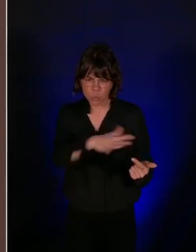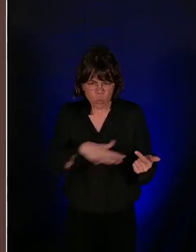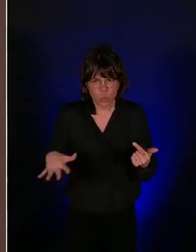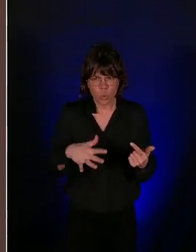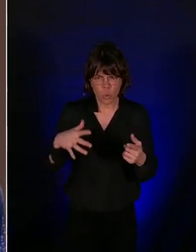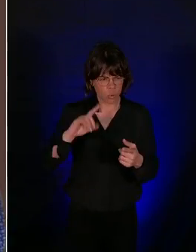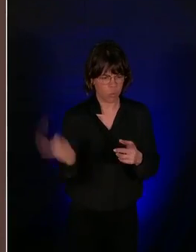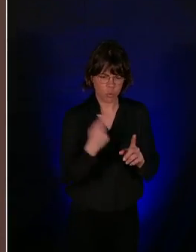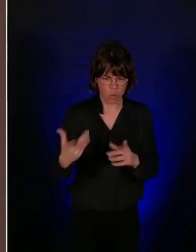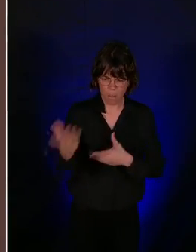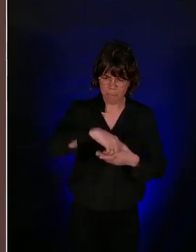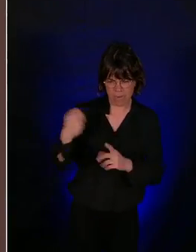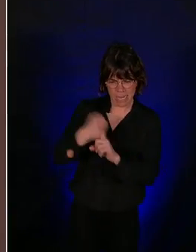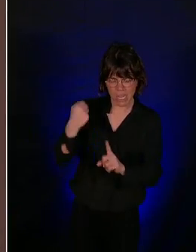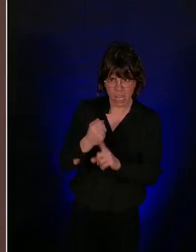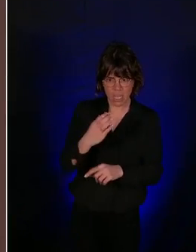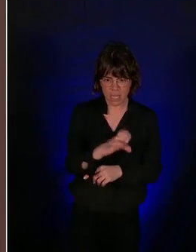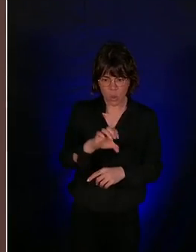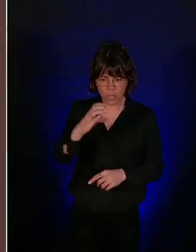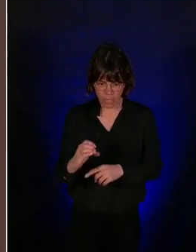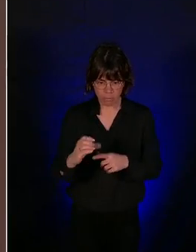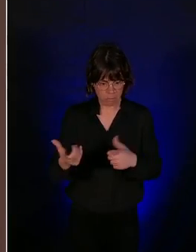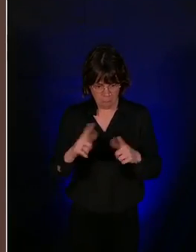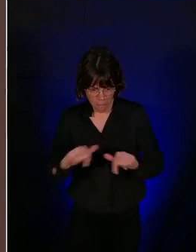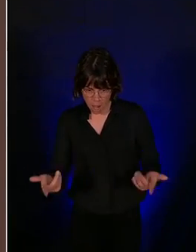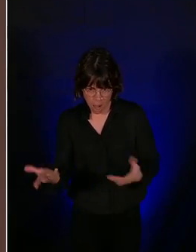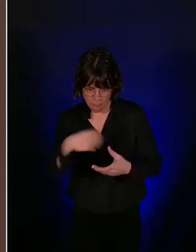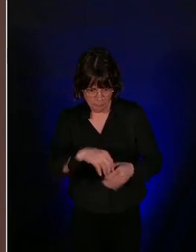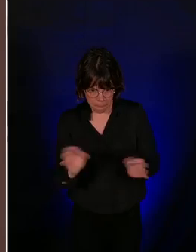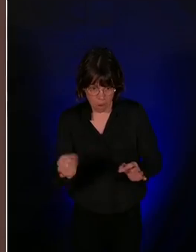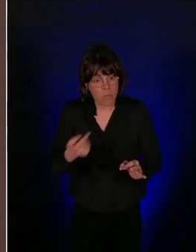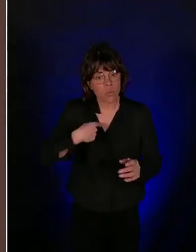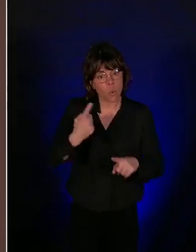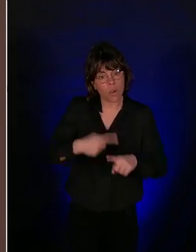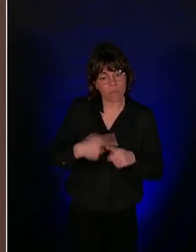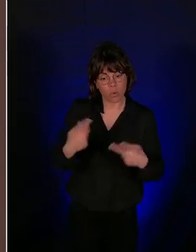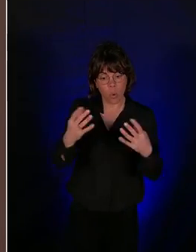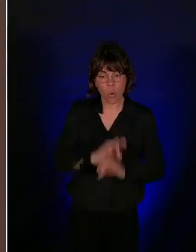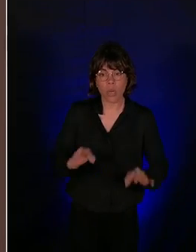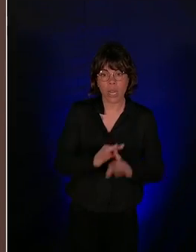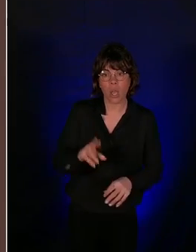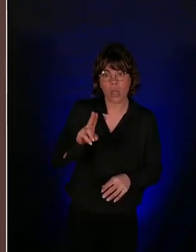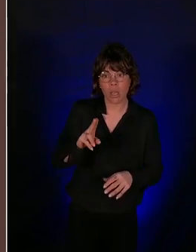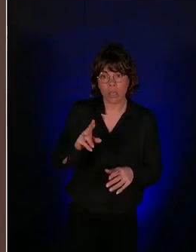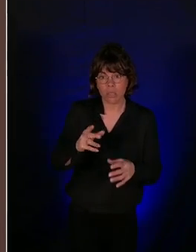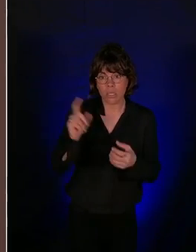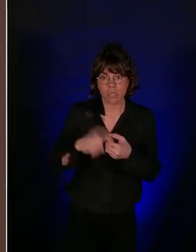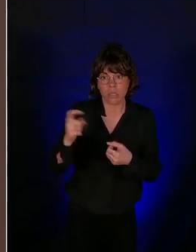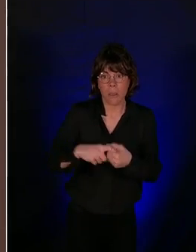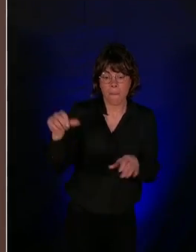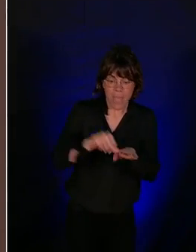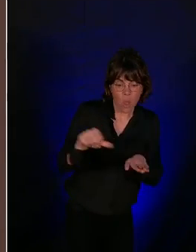com pas comm dans ma fédération il avit auun Camar du pérole de la chie